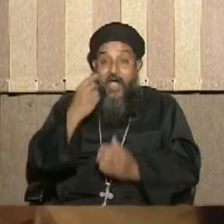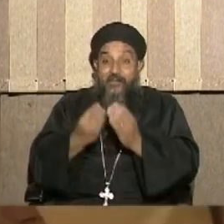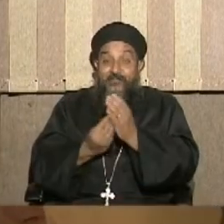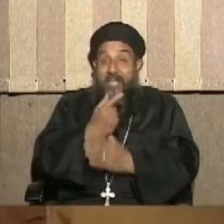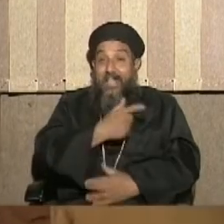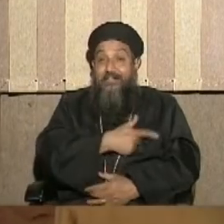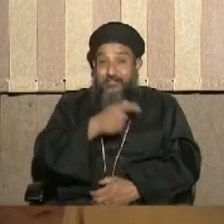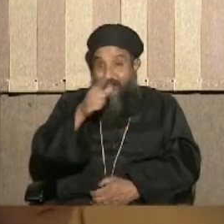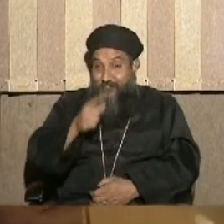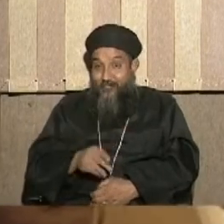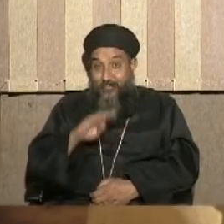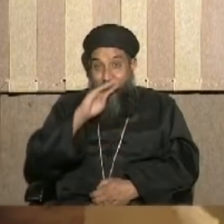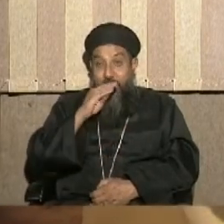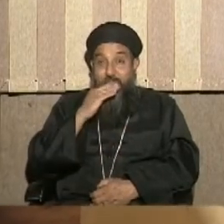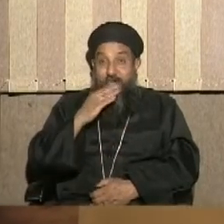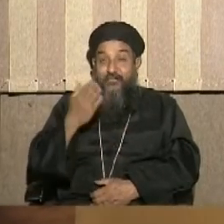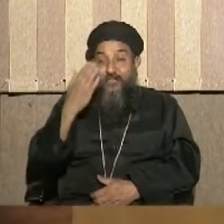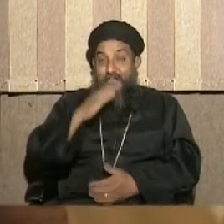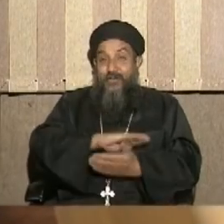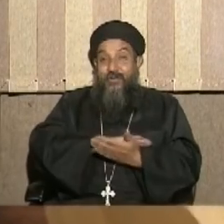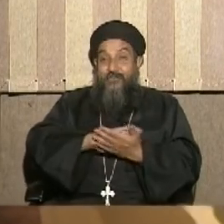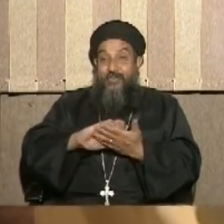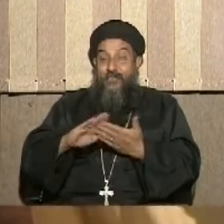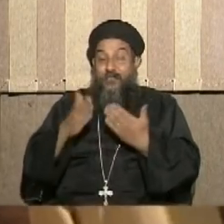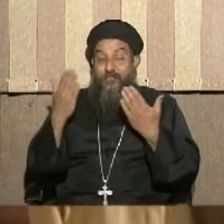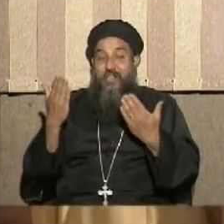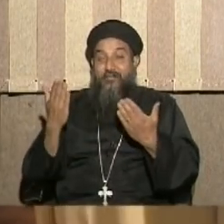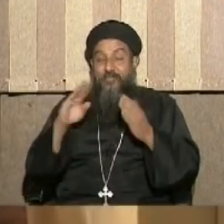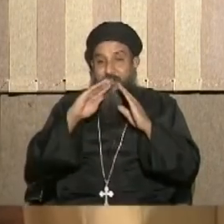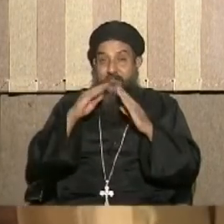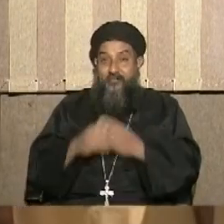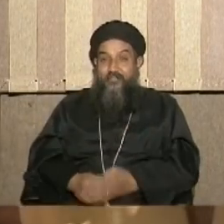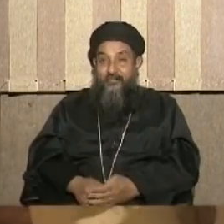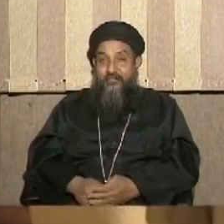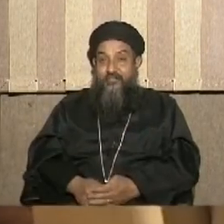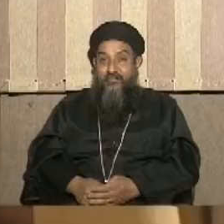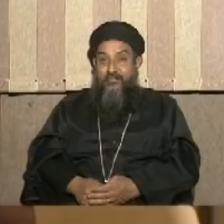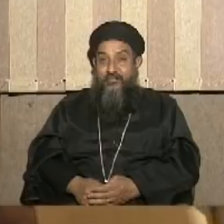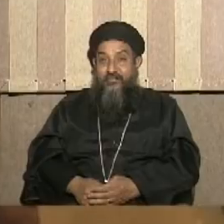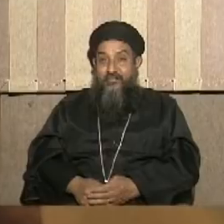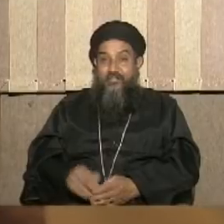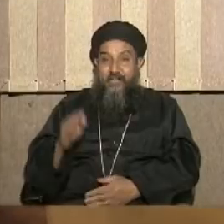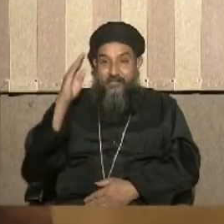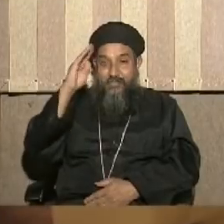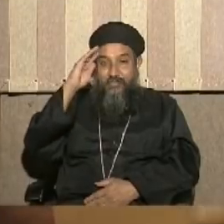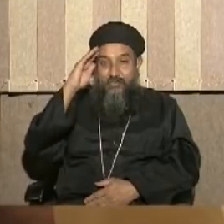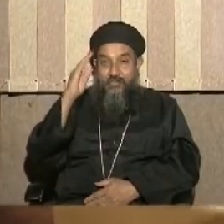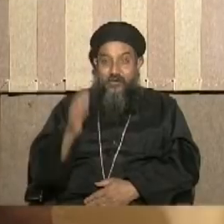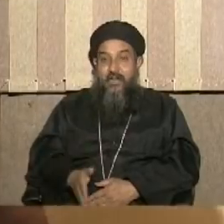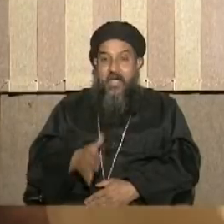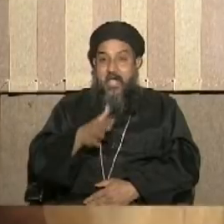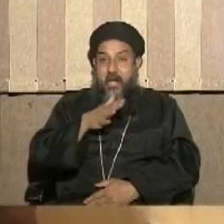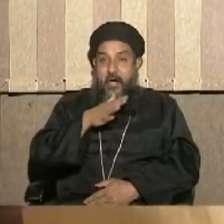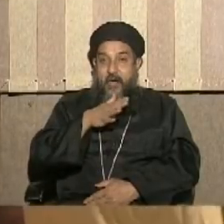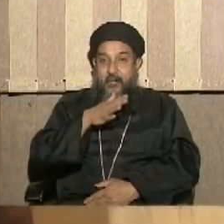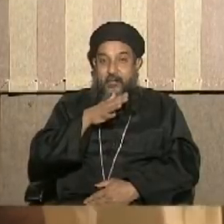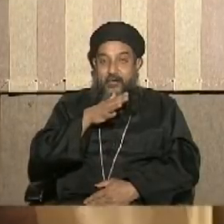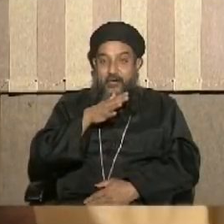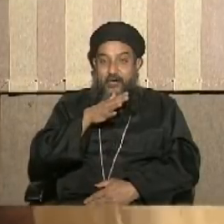وديوس. نشكر الرب على سلامة وصولكم، ونشكر أبونا أغابيوس الله ينيح